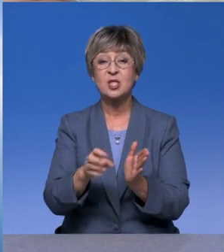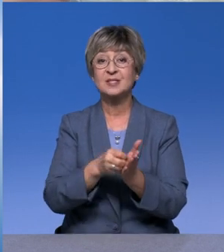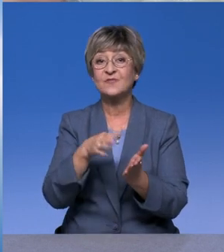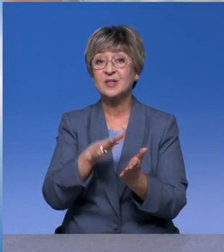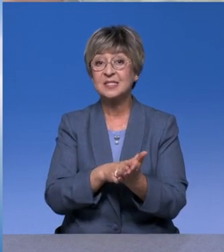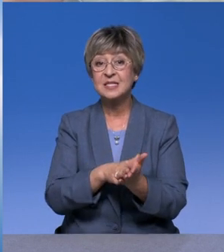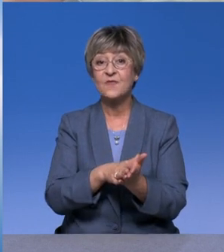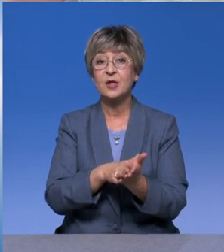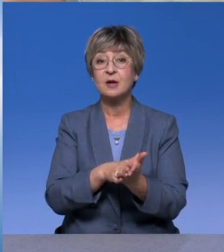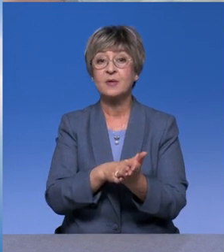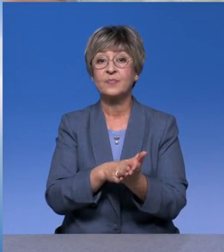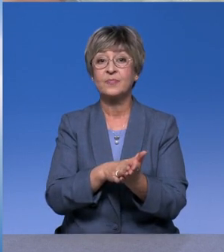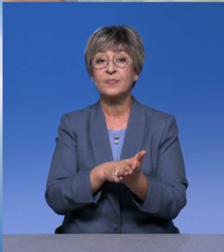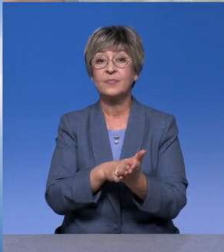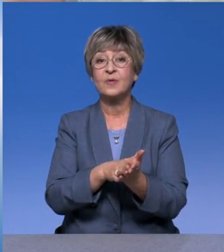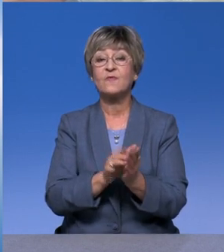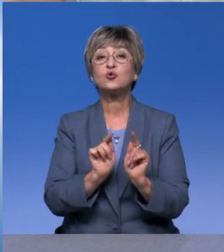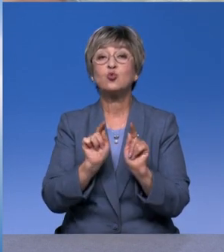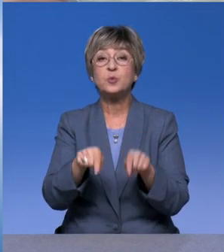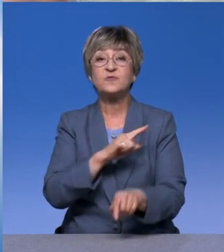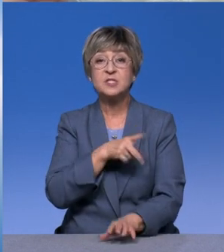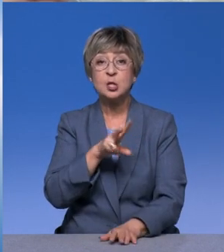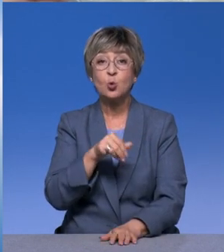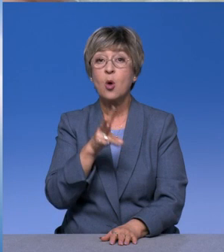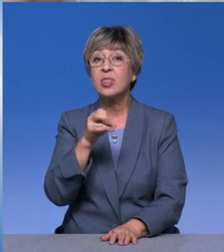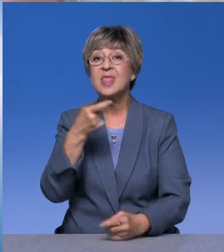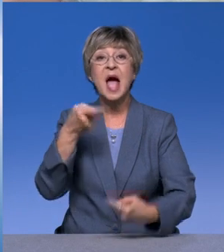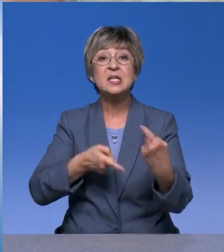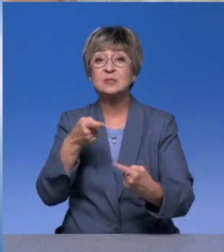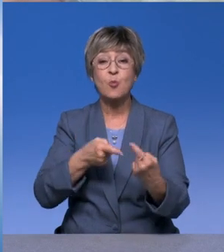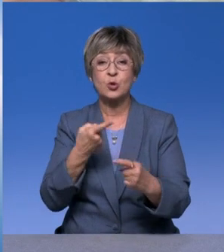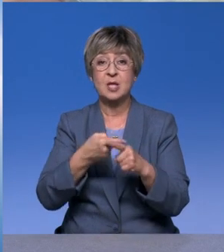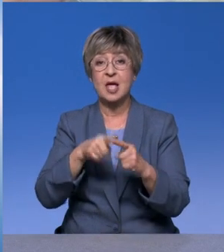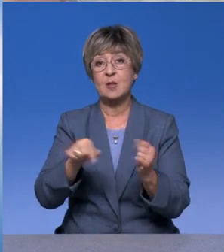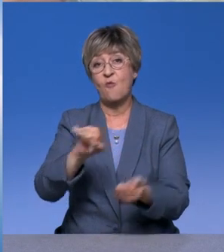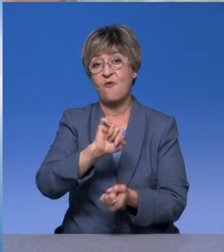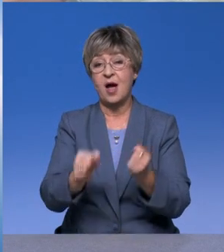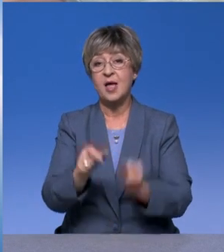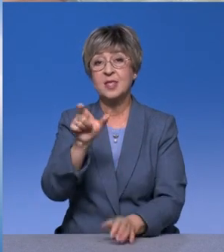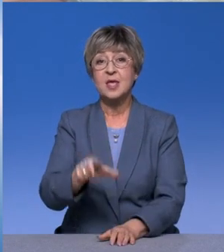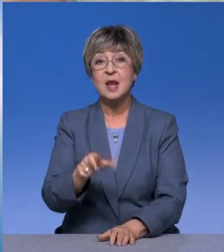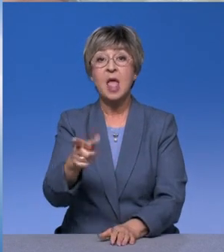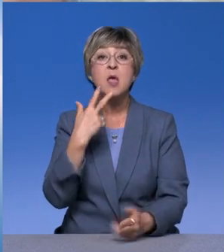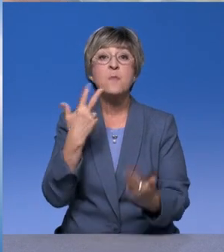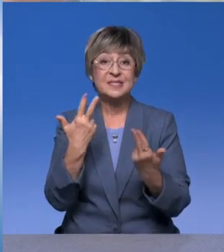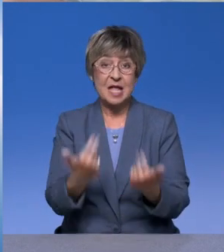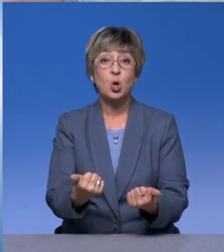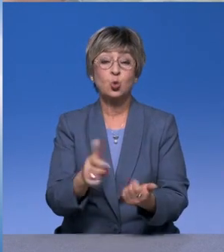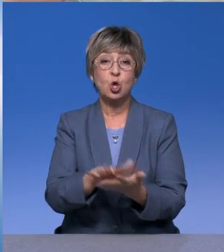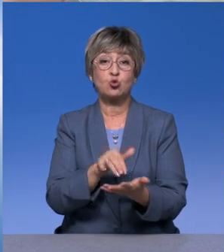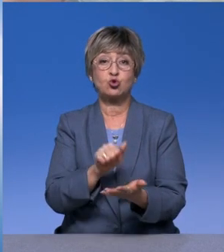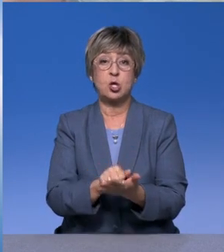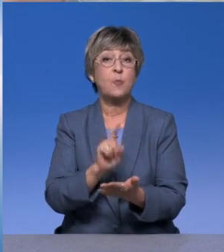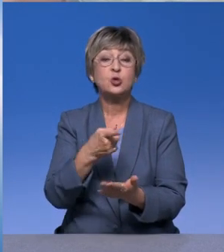надежно вступивших в силу, не оспоренных этими водителями, оплаченных, то есть они признали нарушение,